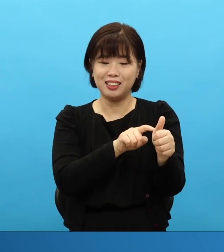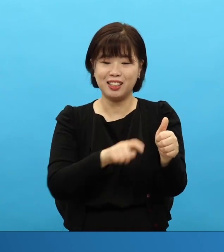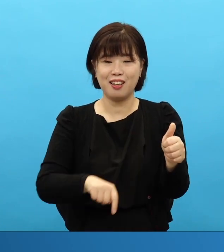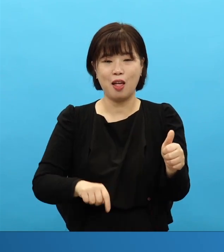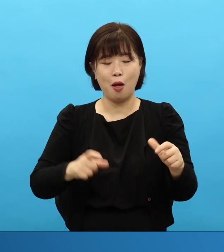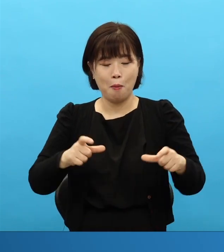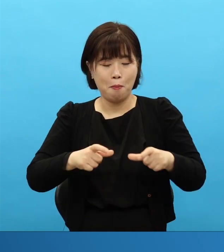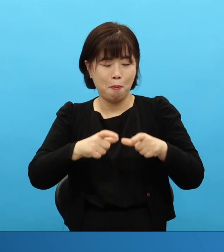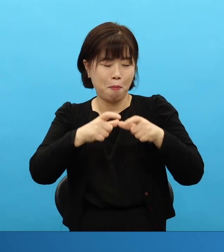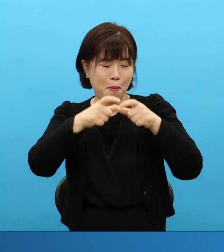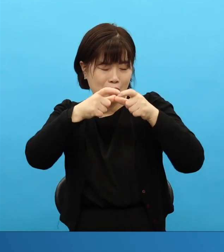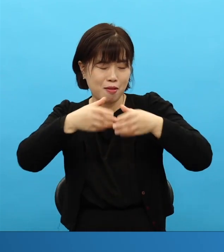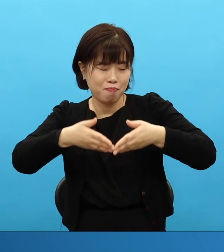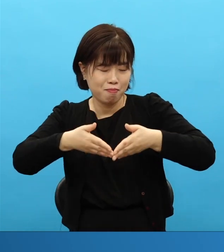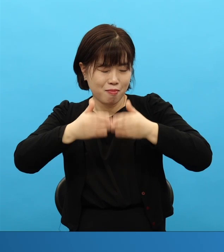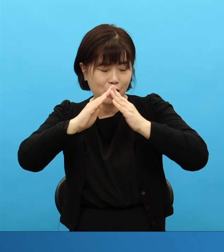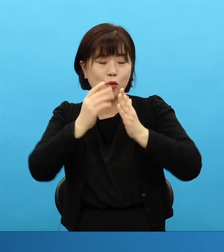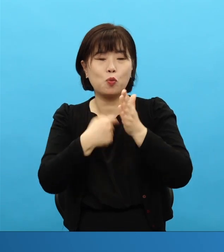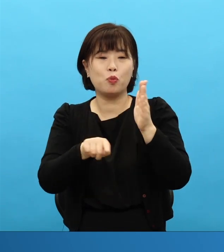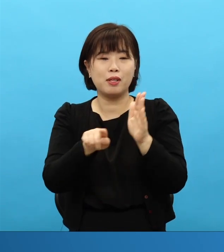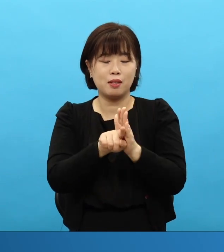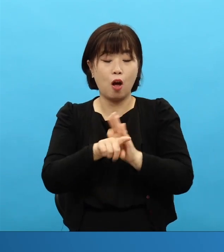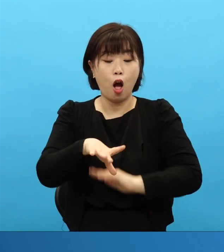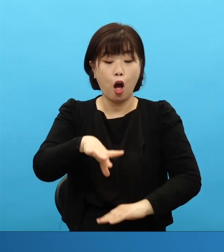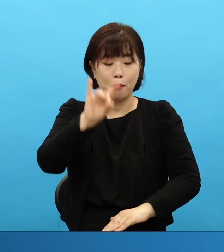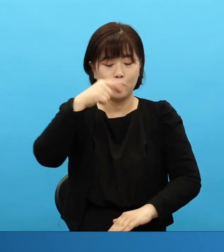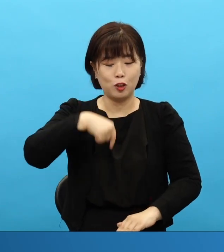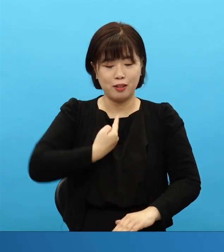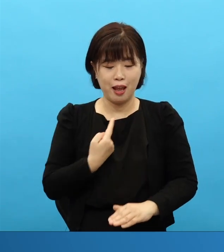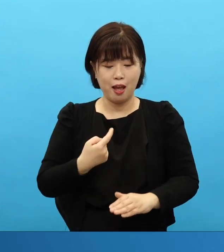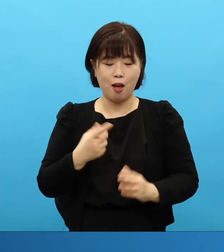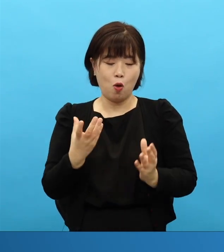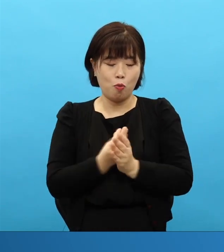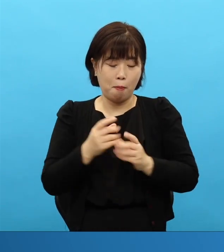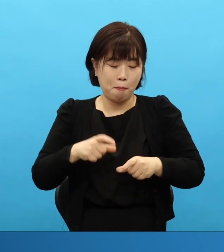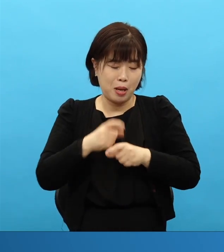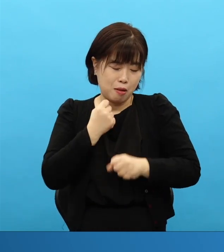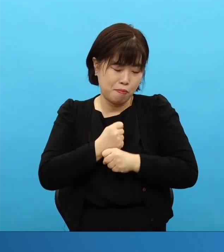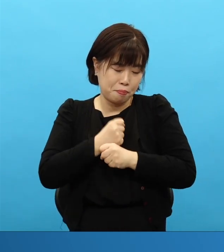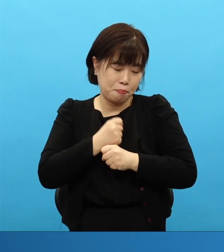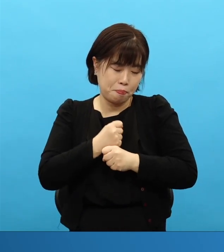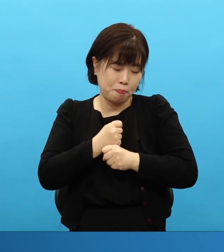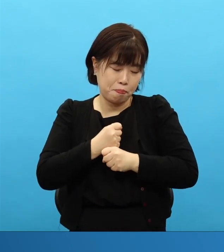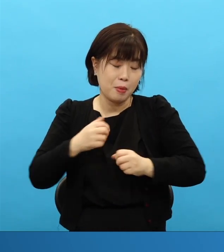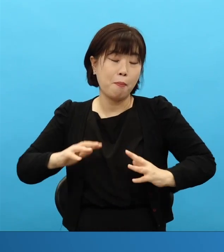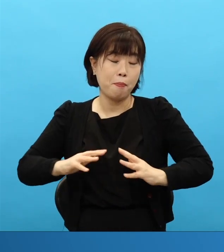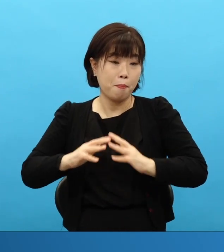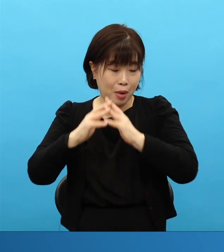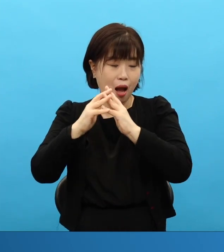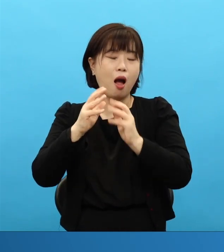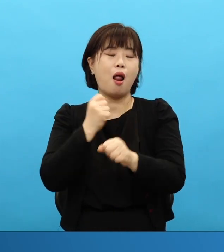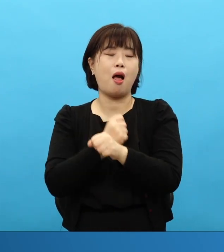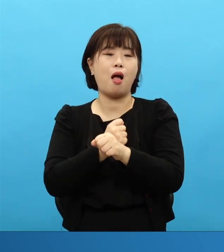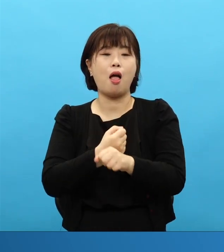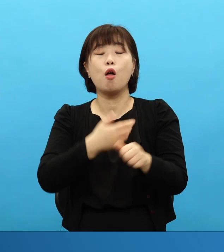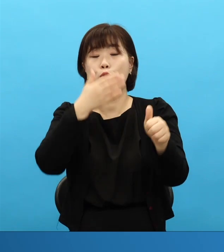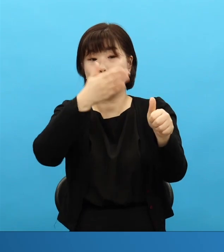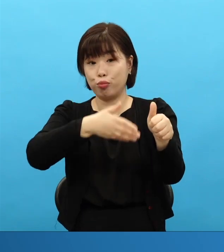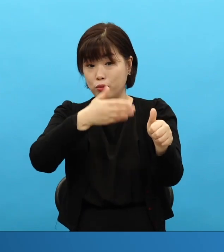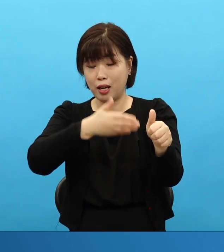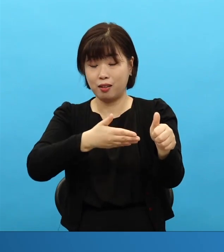절대 망대를 가지라 했습니다. And I told the elder Shim Yun Sung that he will be the absolute partisan to raise the absolute partisan. 이 힘